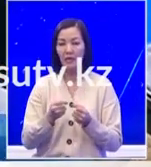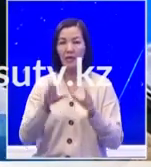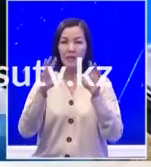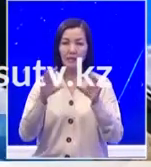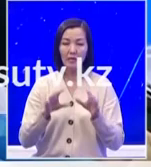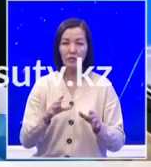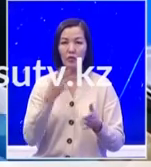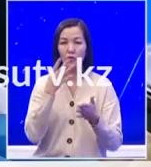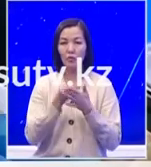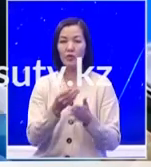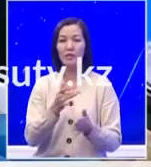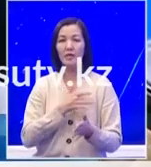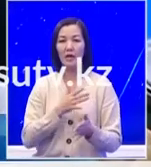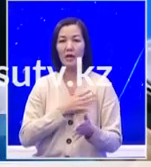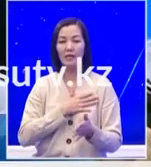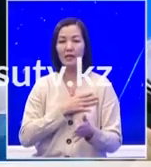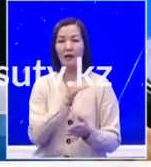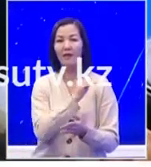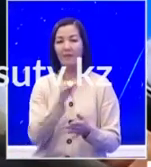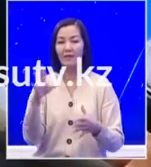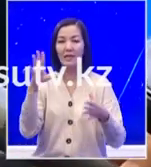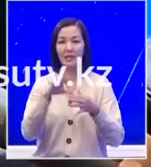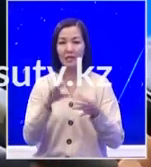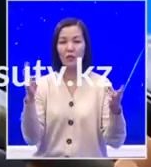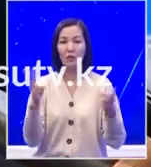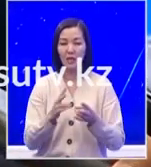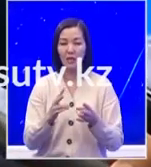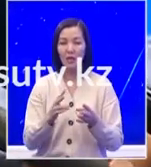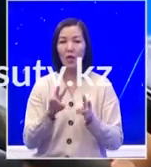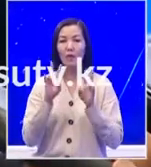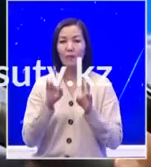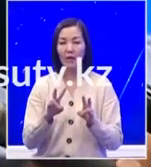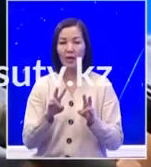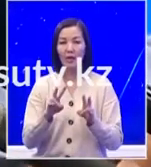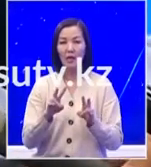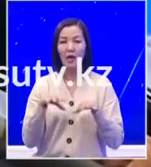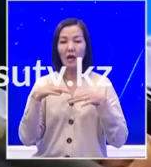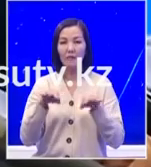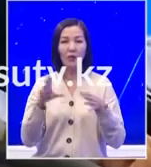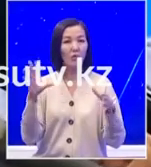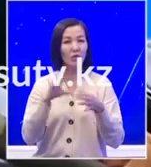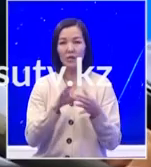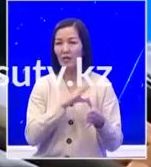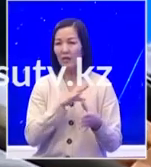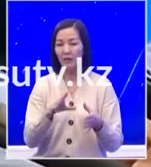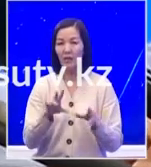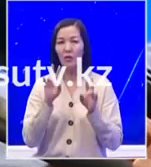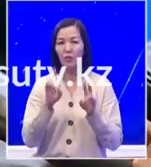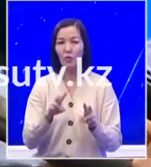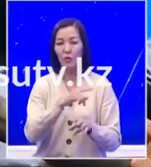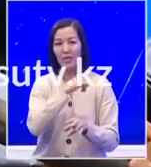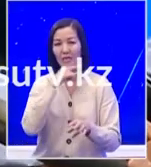өз атына тіркеу керек. Бірақ та көбінесе осы автокөліктер тіркелмеген, бірақ та